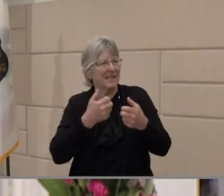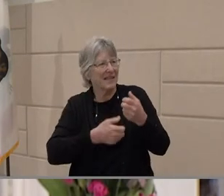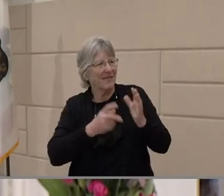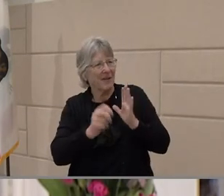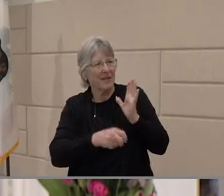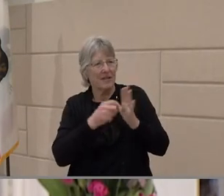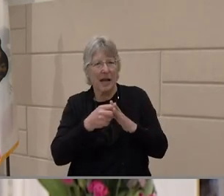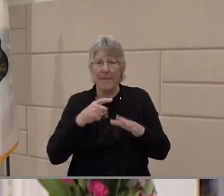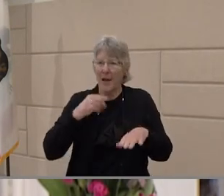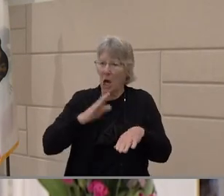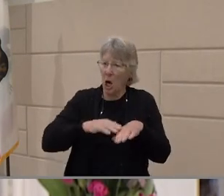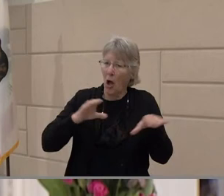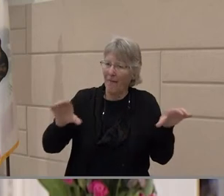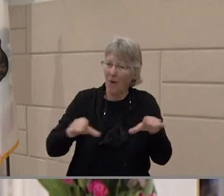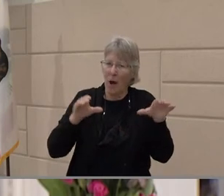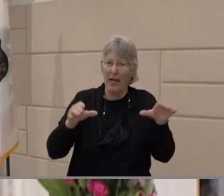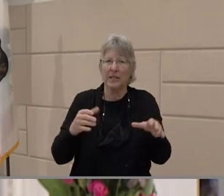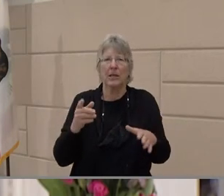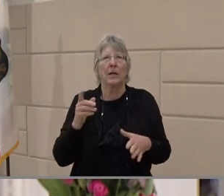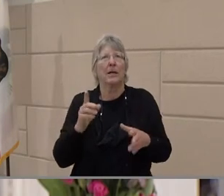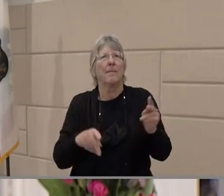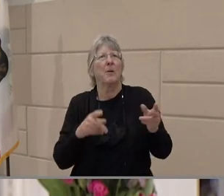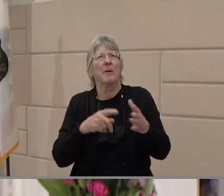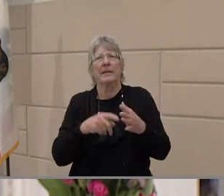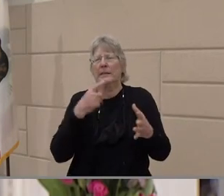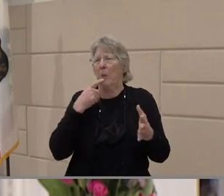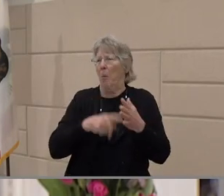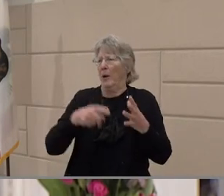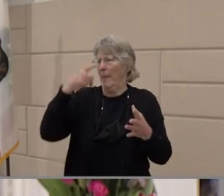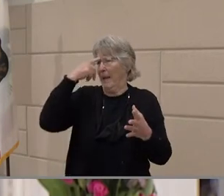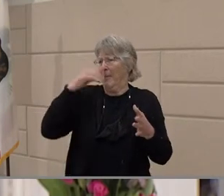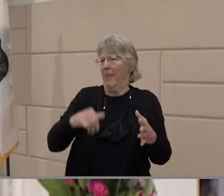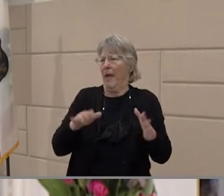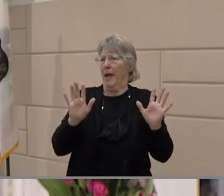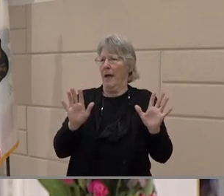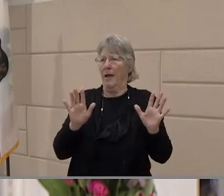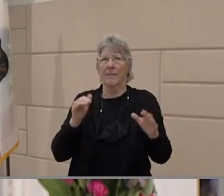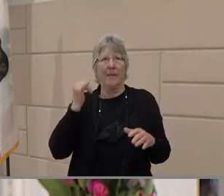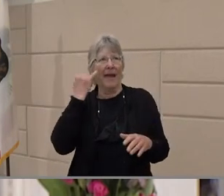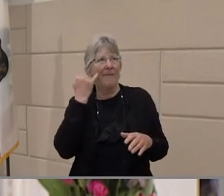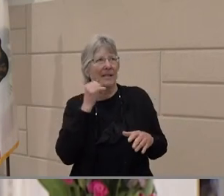ตุกจัดจมูกสมาชิกในโยกคณะกรรมการ